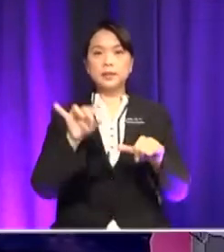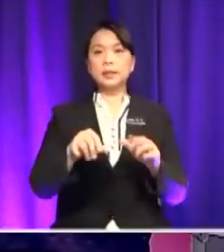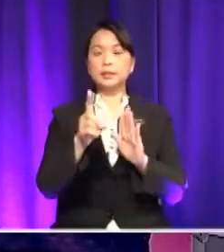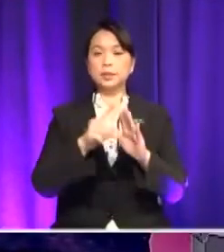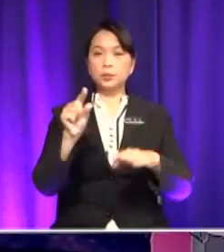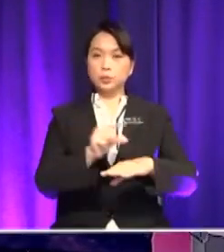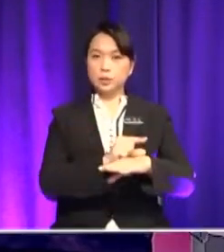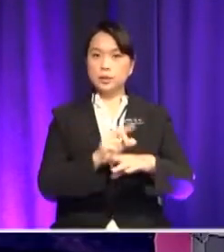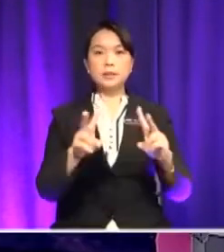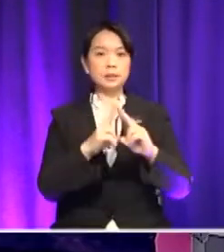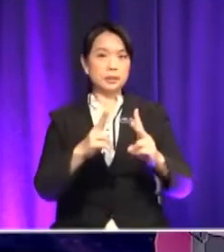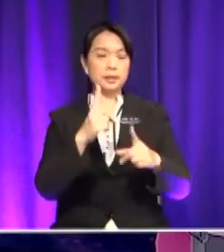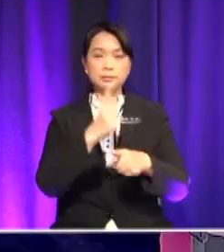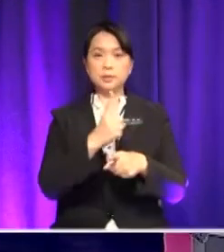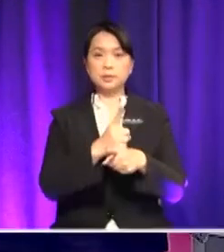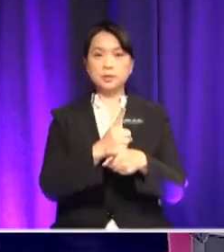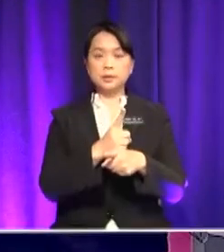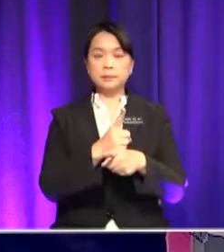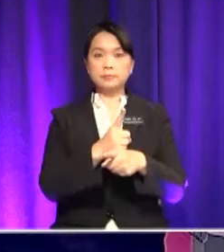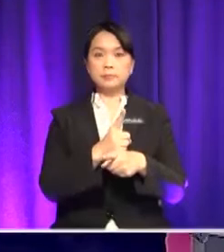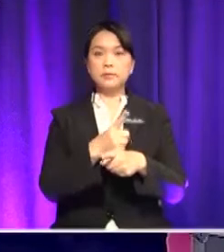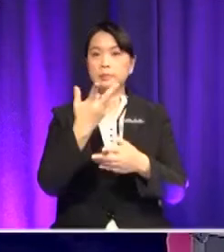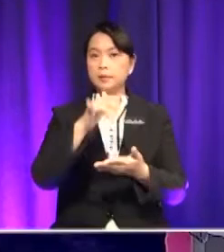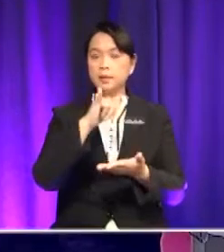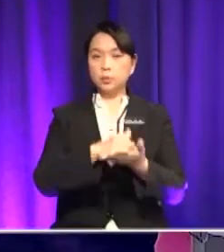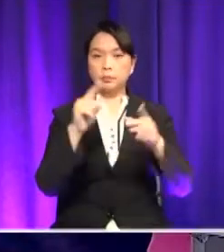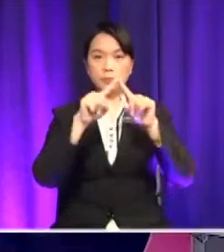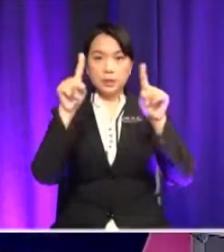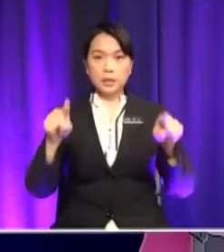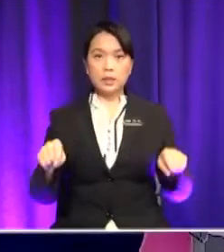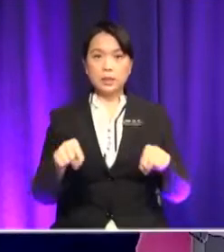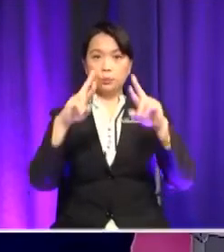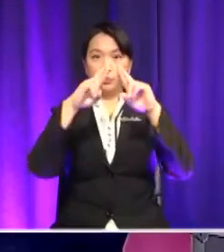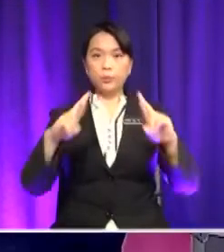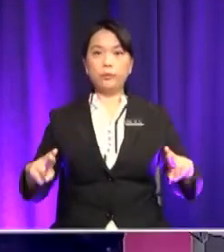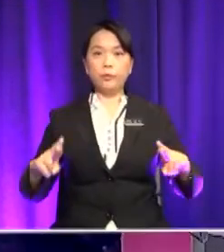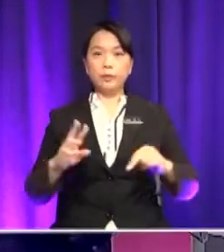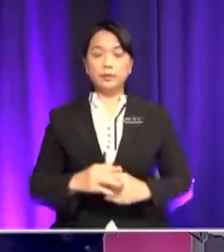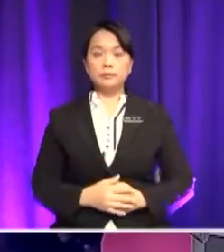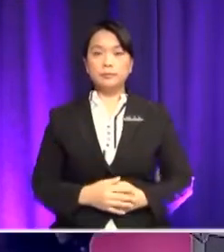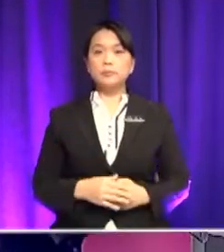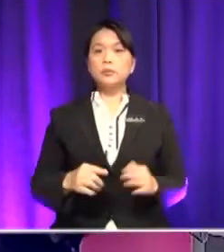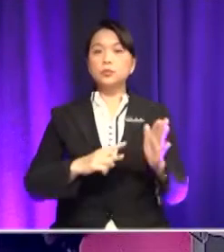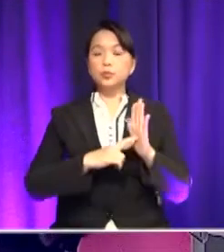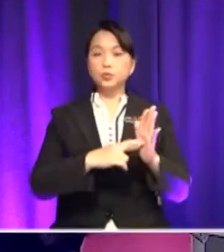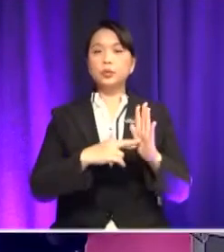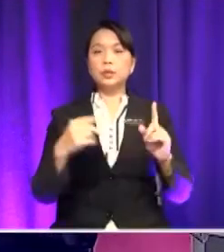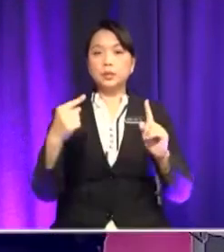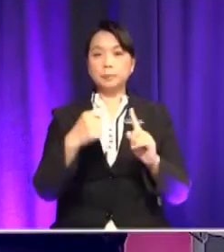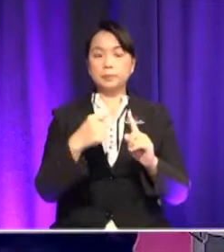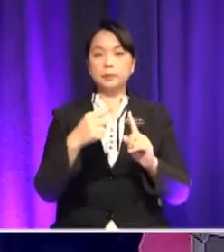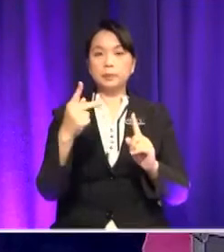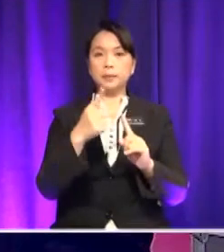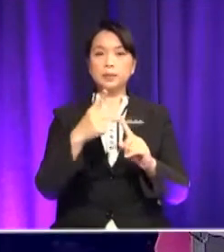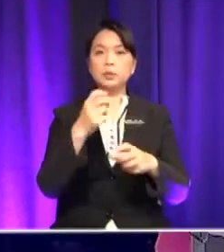Baik. Okey, yang seterusnya ialah pelan bumbung. Pelan bumbung ni merujuk kepada struktur yang teratas sekali,